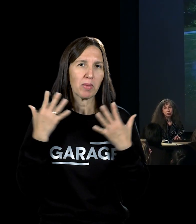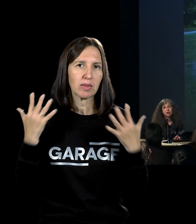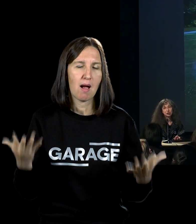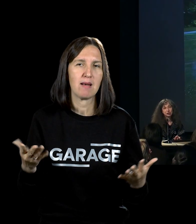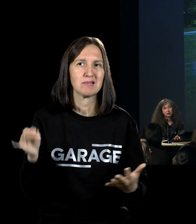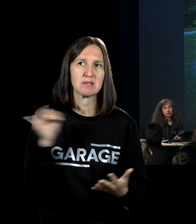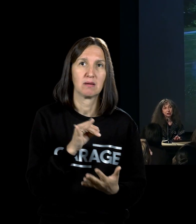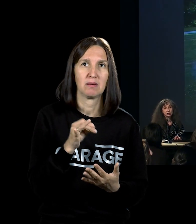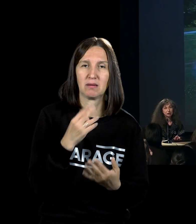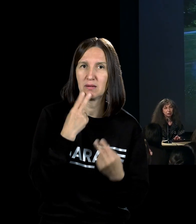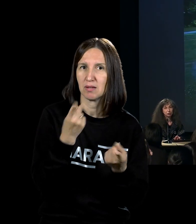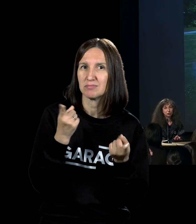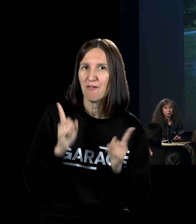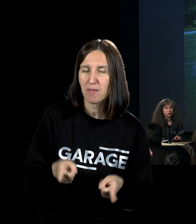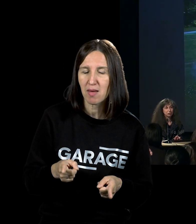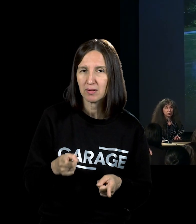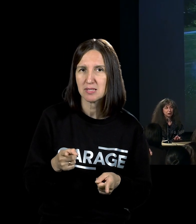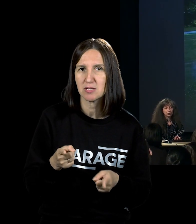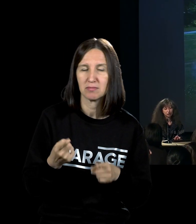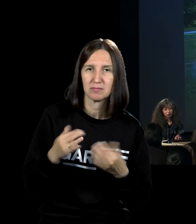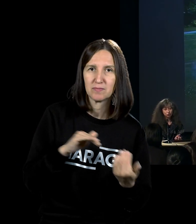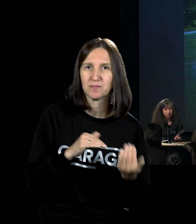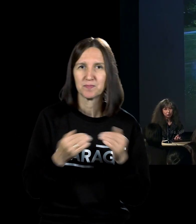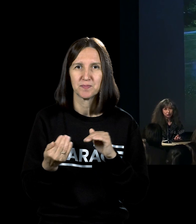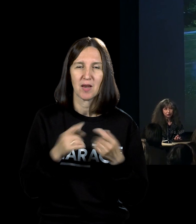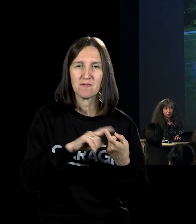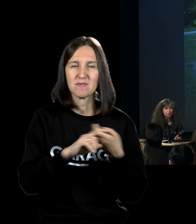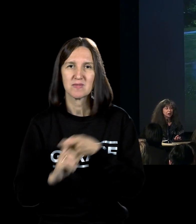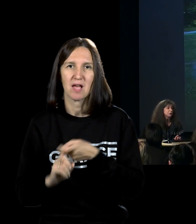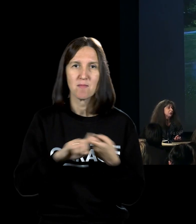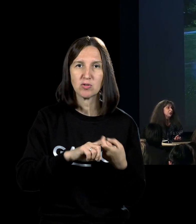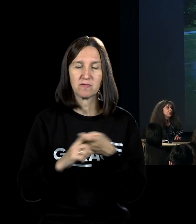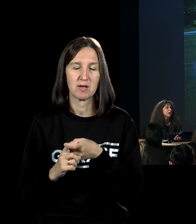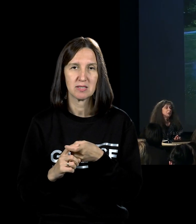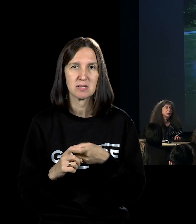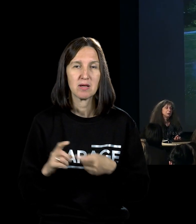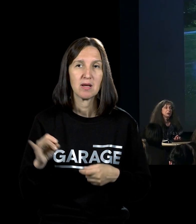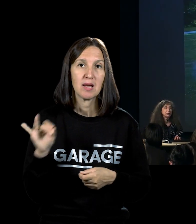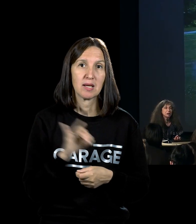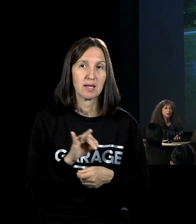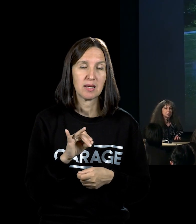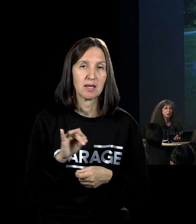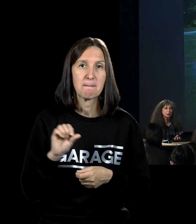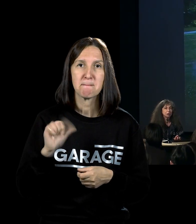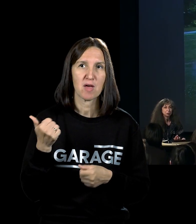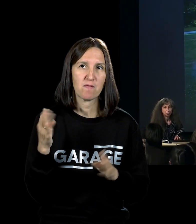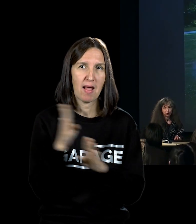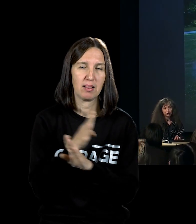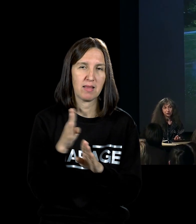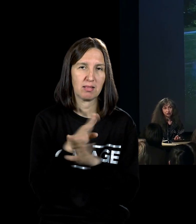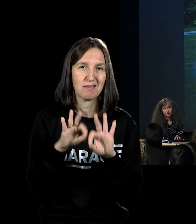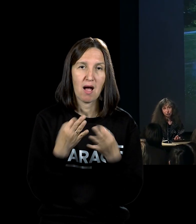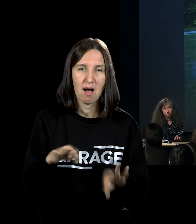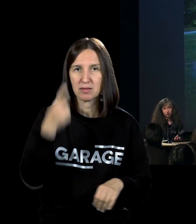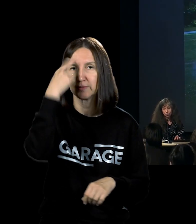и эфемерность, оказывая все время, с которой он работает, все время взаимосвязаны. Но один из первых ландартных проектов, который он